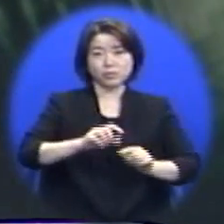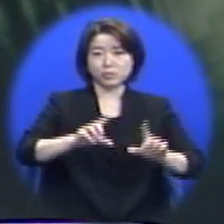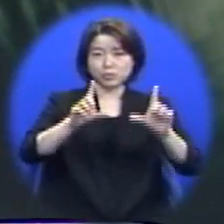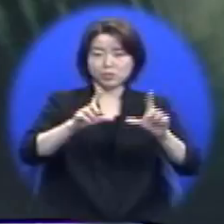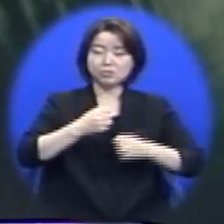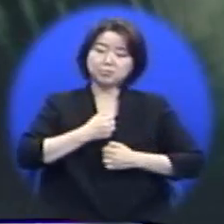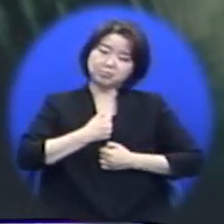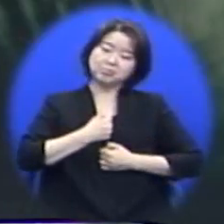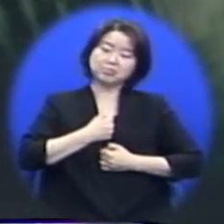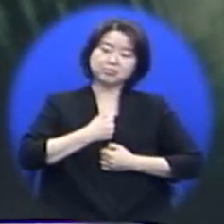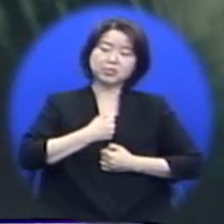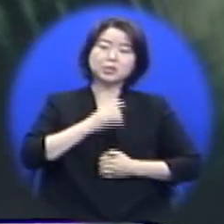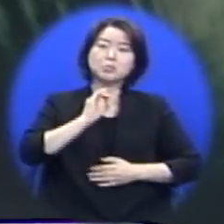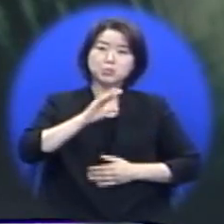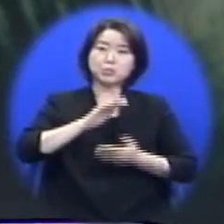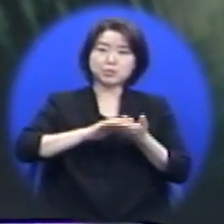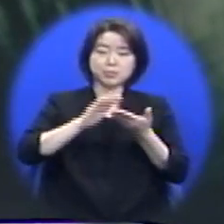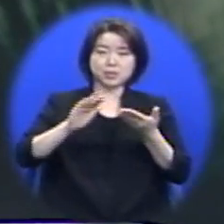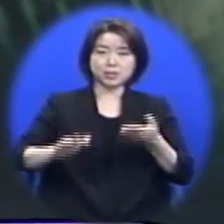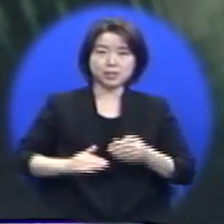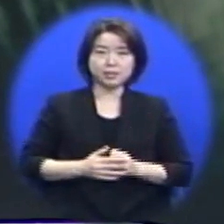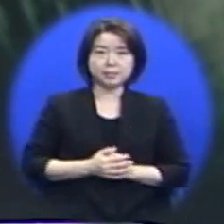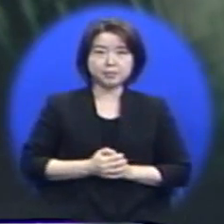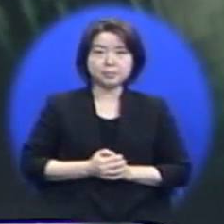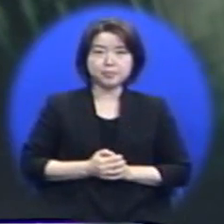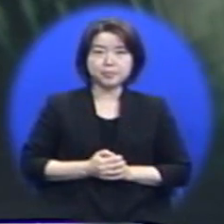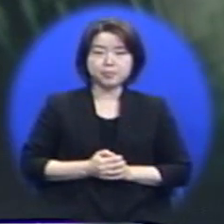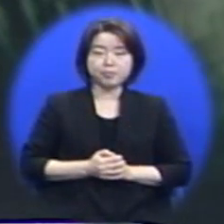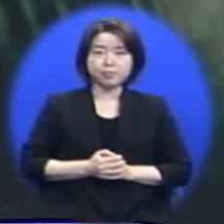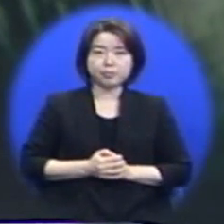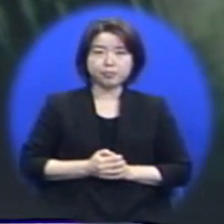그냥 지키고 있는 것뿐이에요.